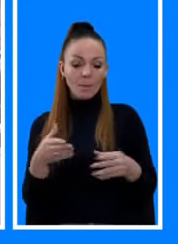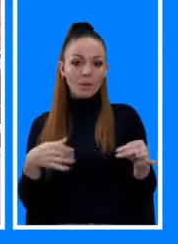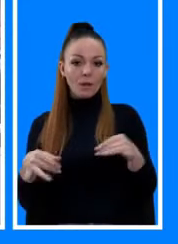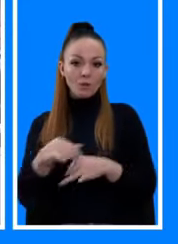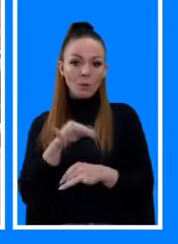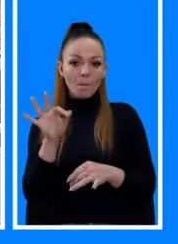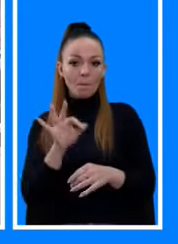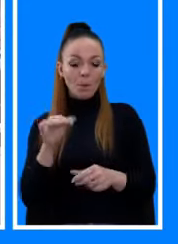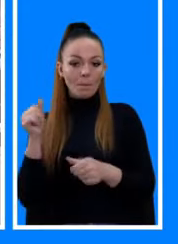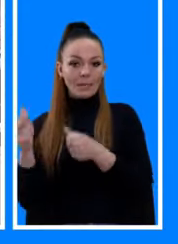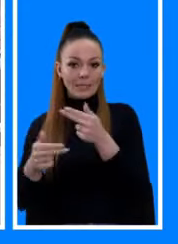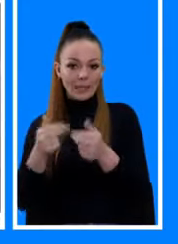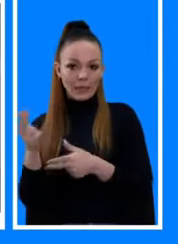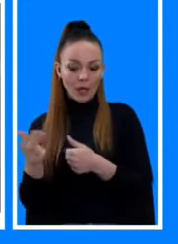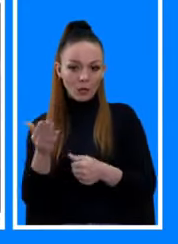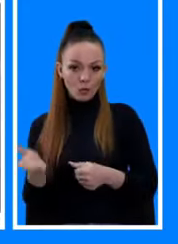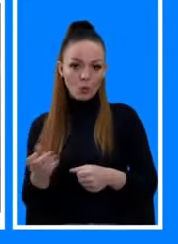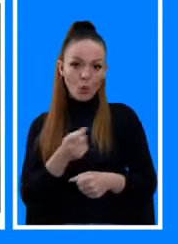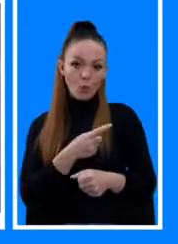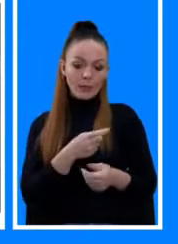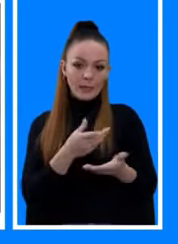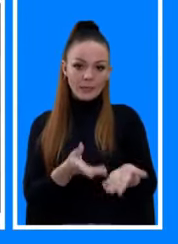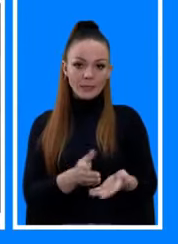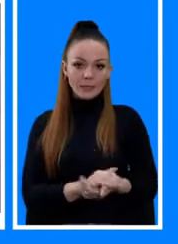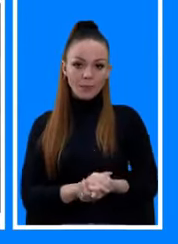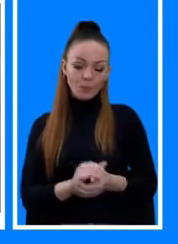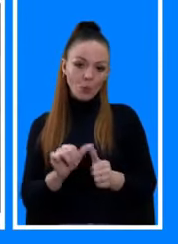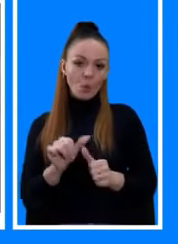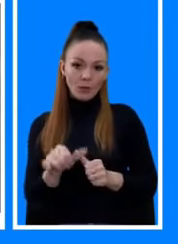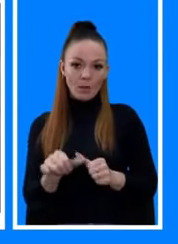презентацію Одеси, ну, окремо, це